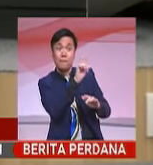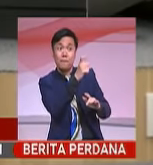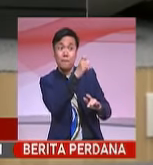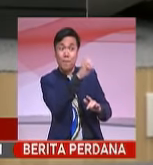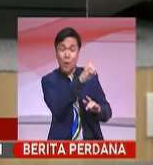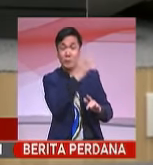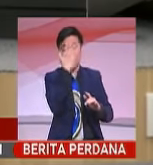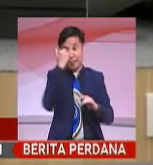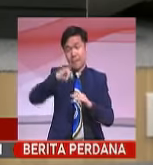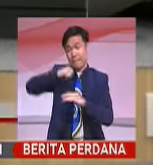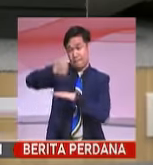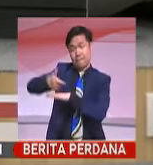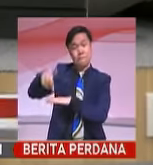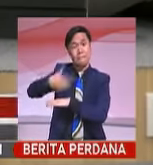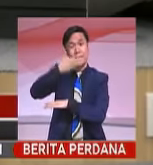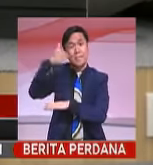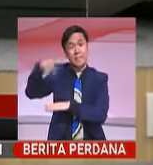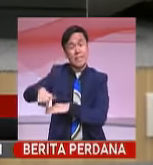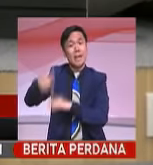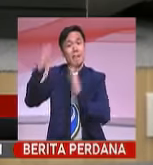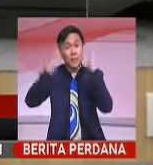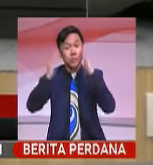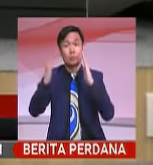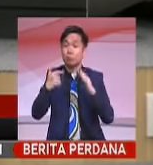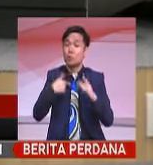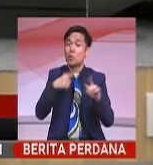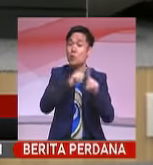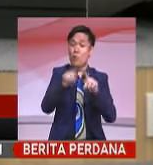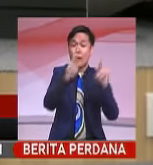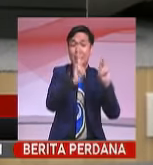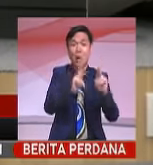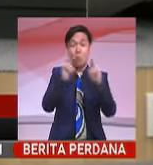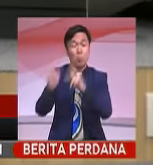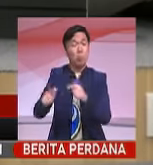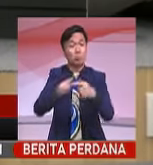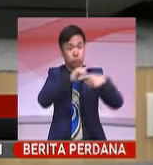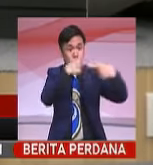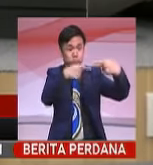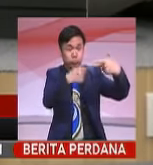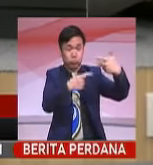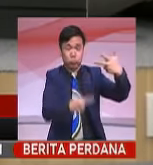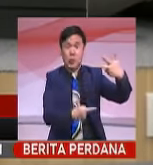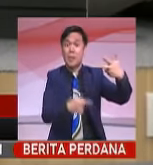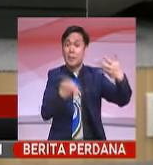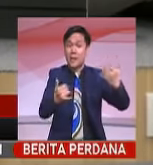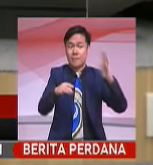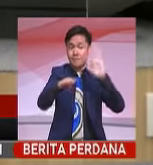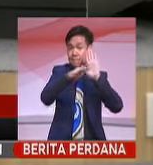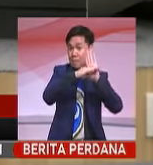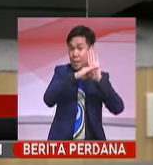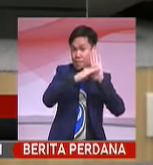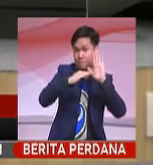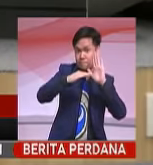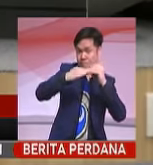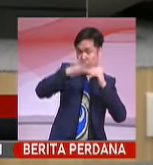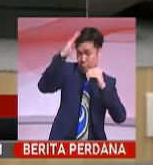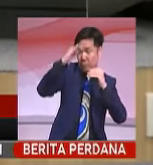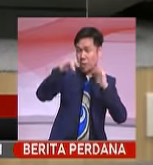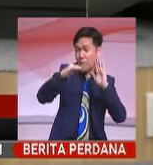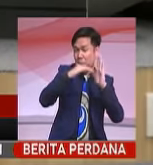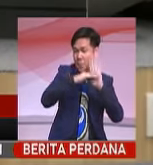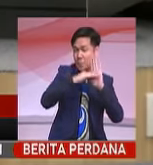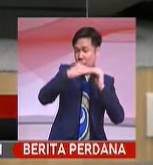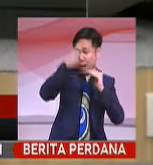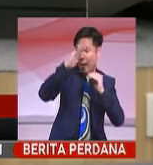Kerana kesesuaian demografik Malaysia yang sudah pun berada dalam tahap middle market dan middle high market,